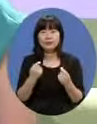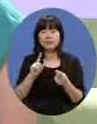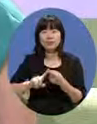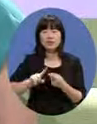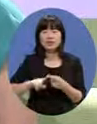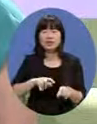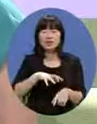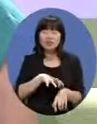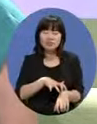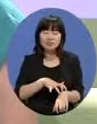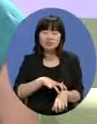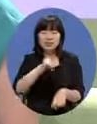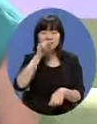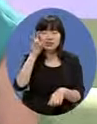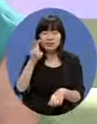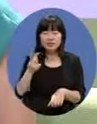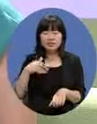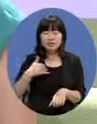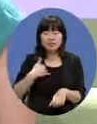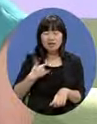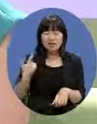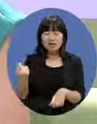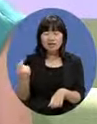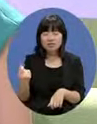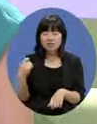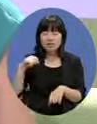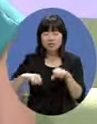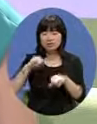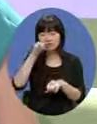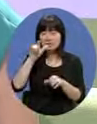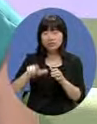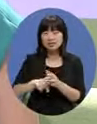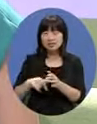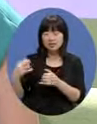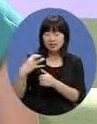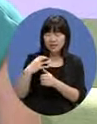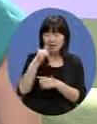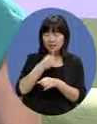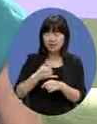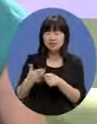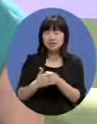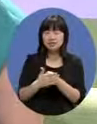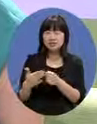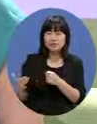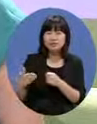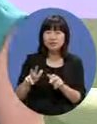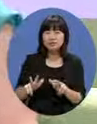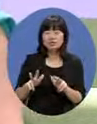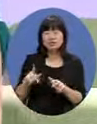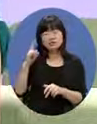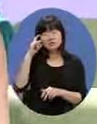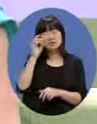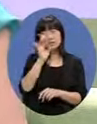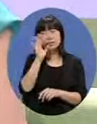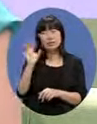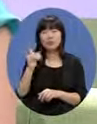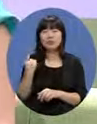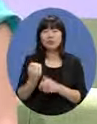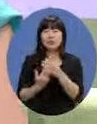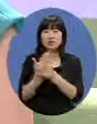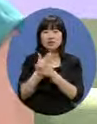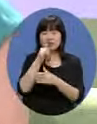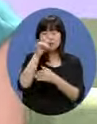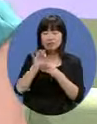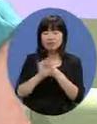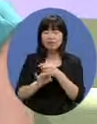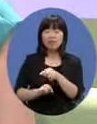그게 불편한 거예요. 네. 왜? 내가 그런 행동을 했을 때 야단을 맞았기 때문에. 그래서 무의식적으로 그런 거 나오면은 아